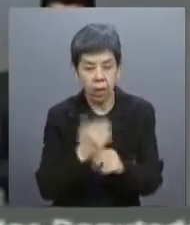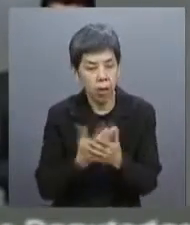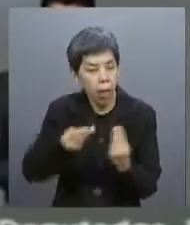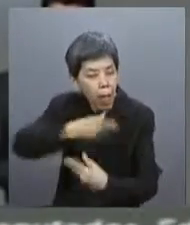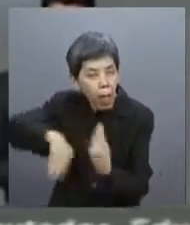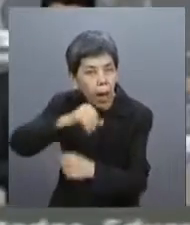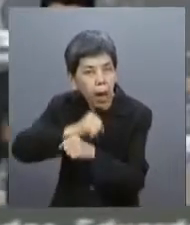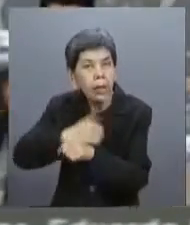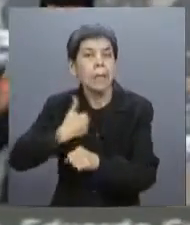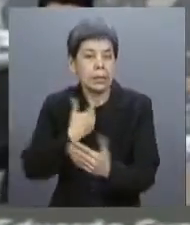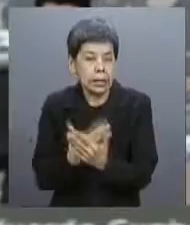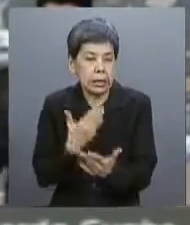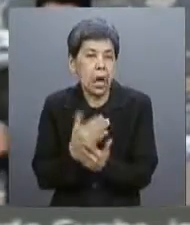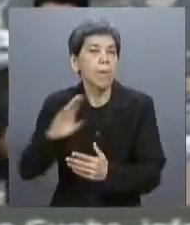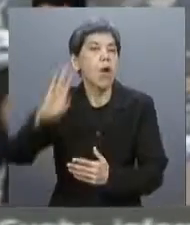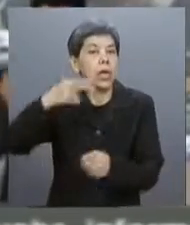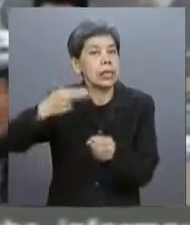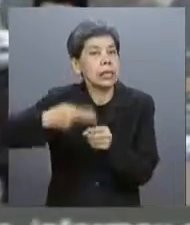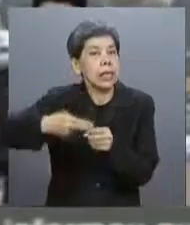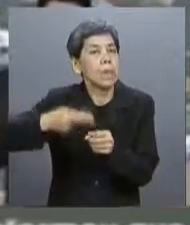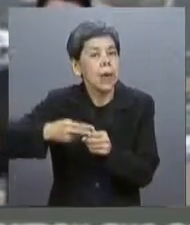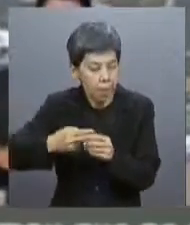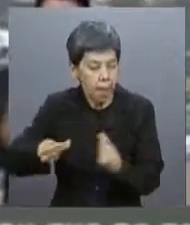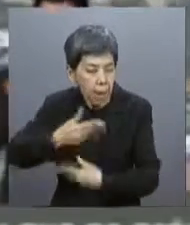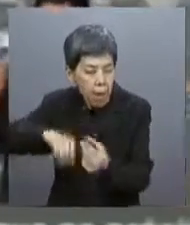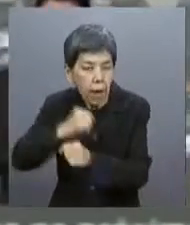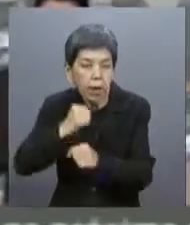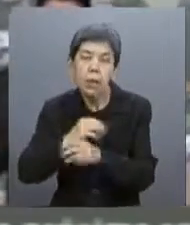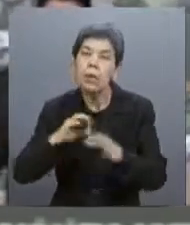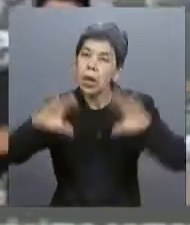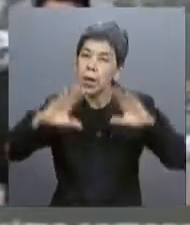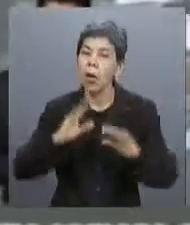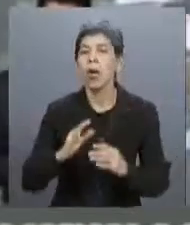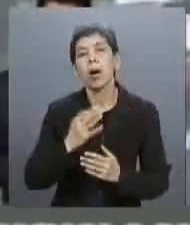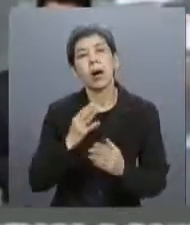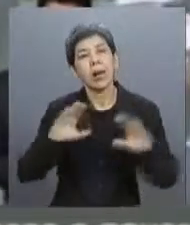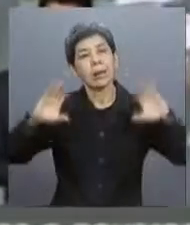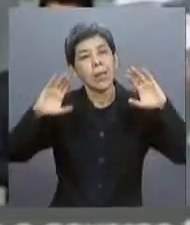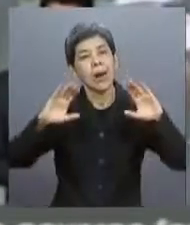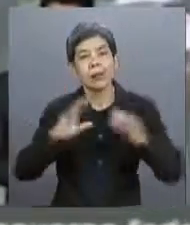และทุจริตเงินในบริษัทน้ำมันเปโตรบาสซึ่งเป็นรัฐวิสาหกิจของรัฐครับ